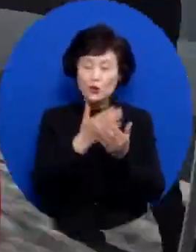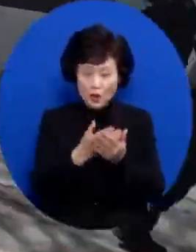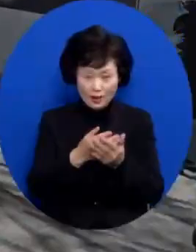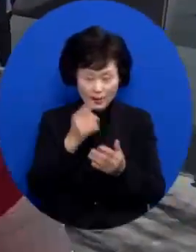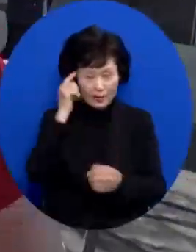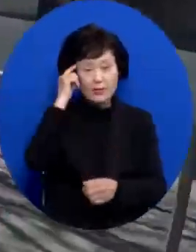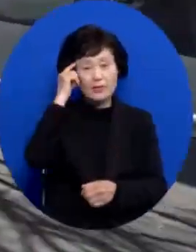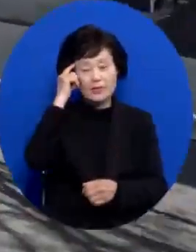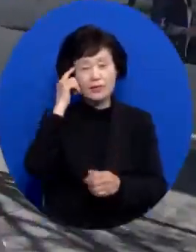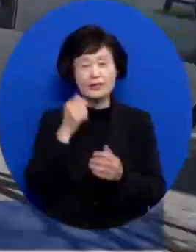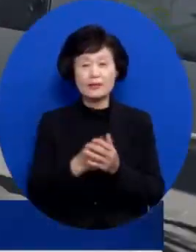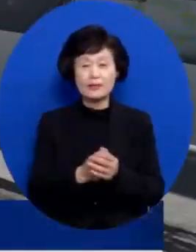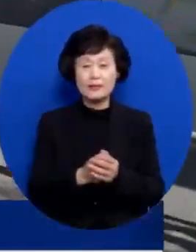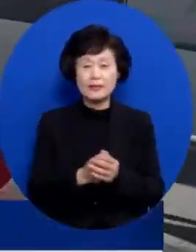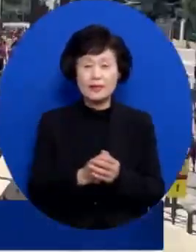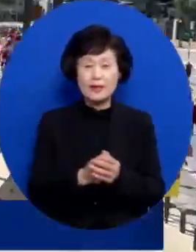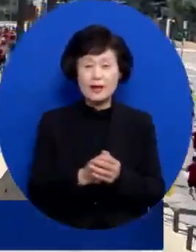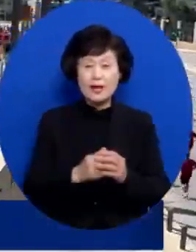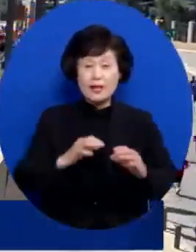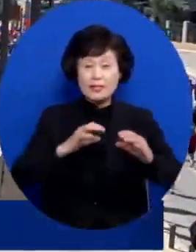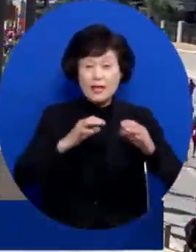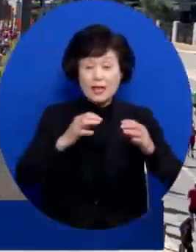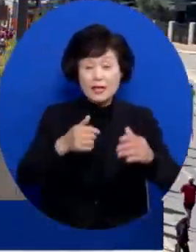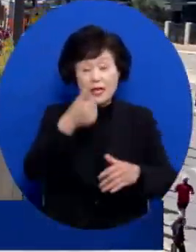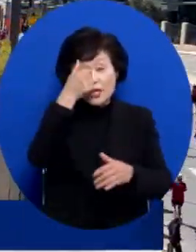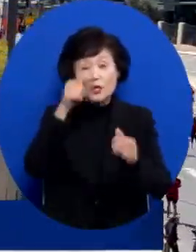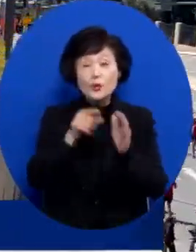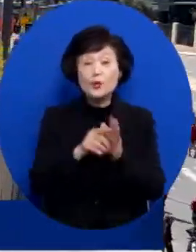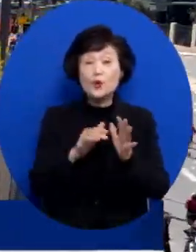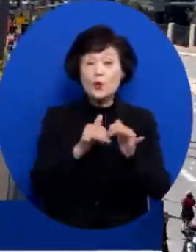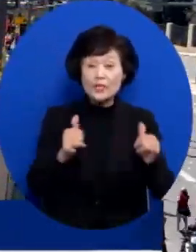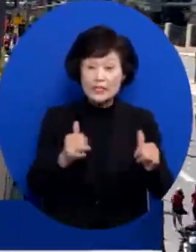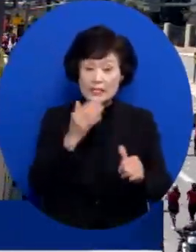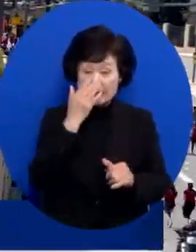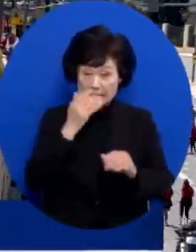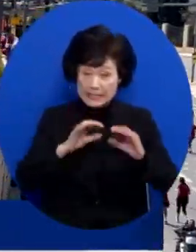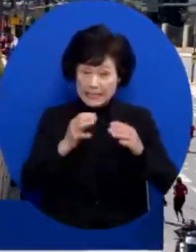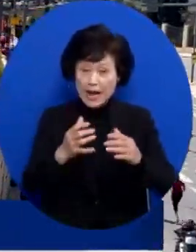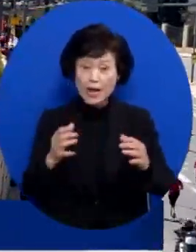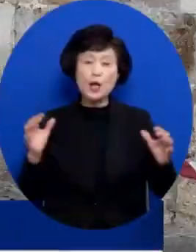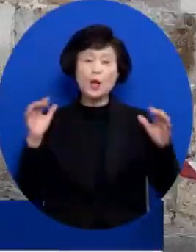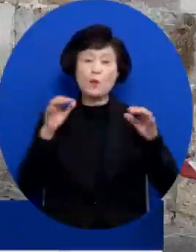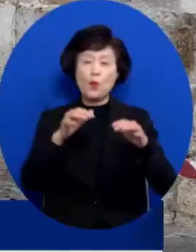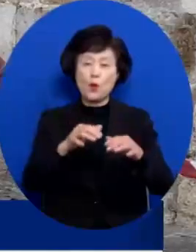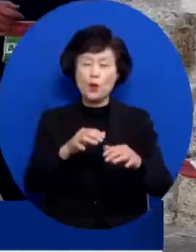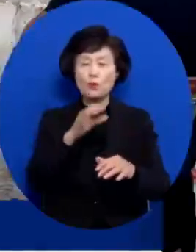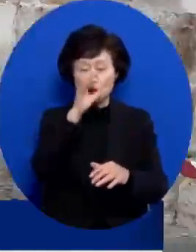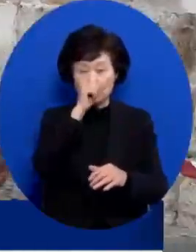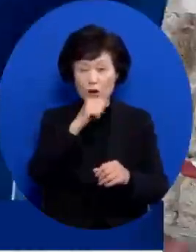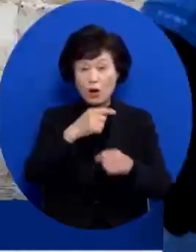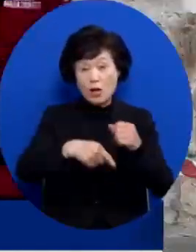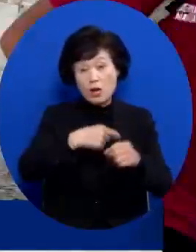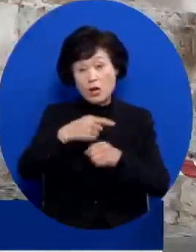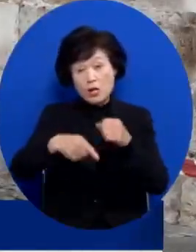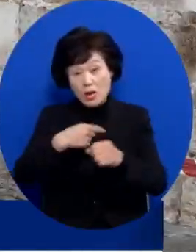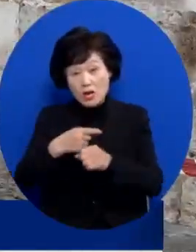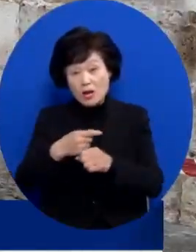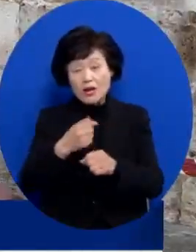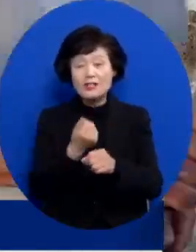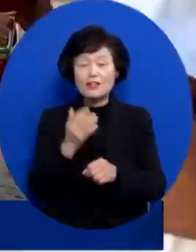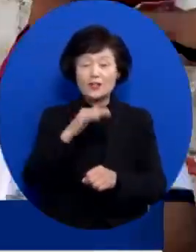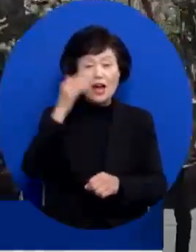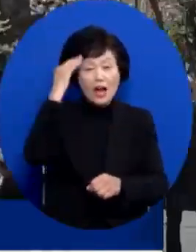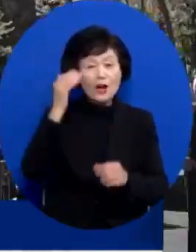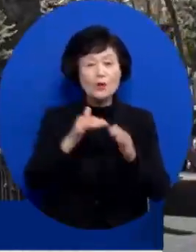덧붙였습니다. 전 세계에서 이스라엘에 모였으면 기독교인들이 그래서 매년 우리가 한다 그러니까